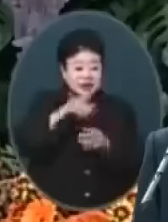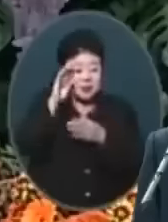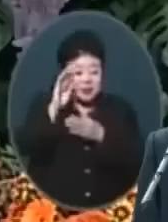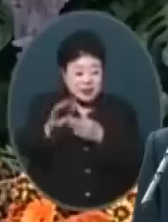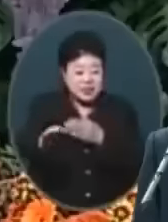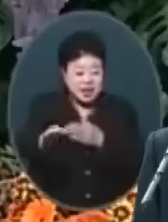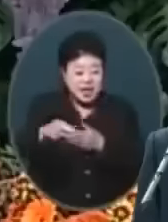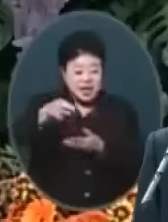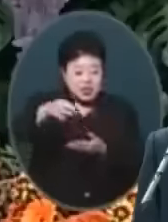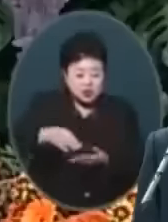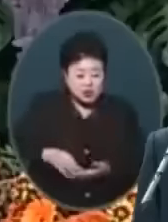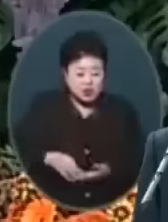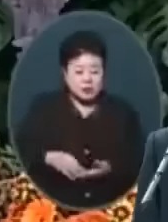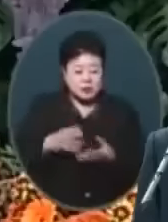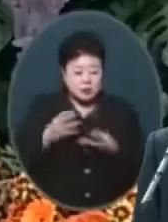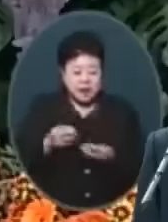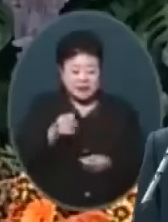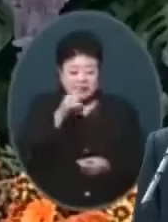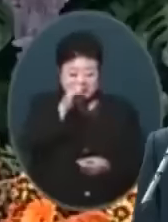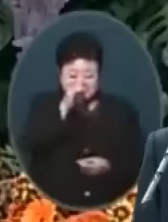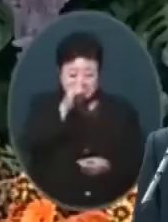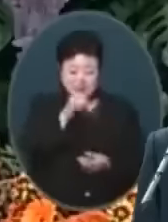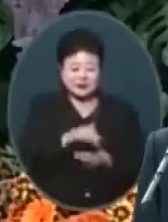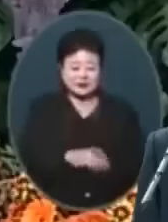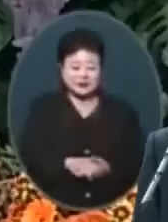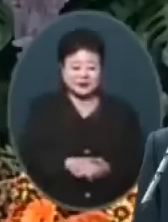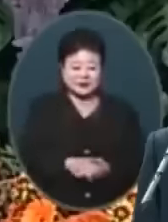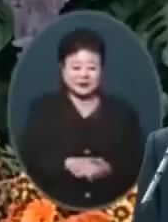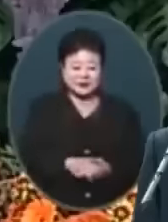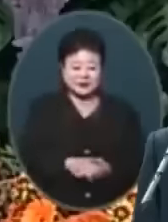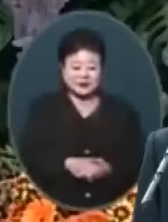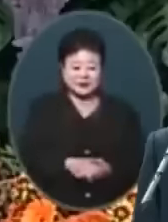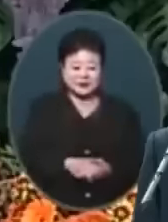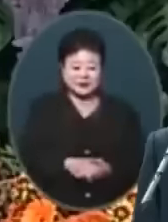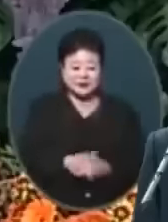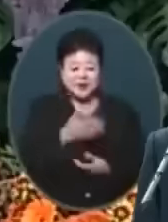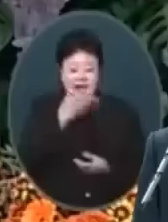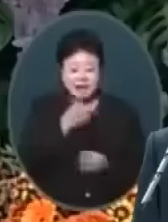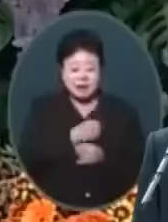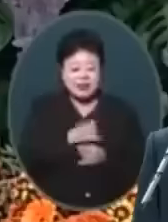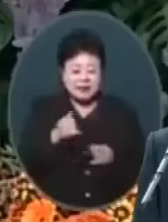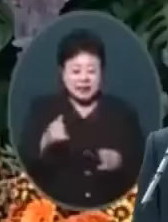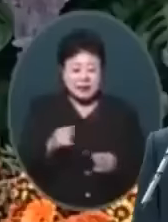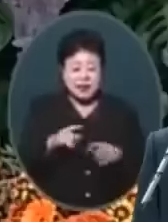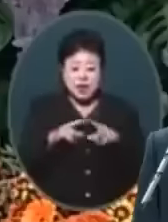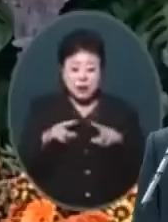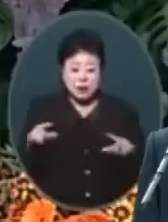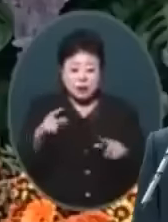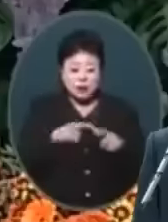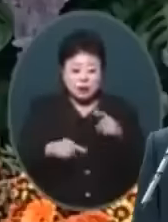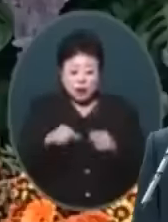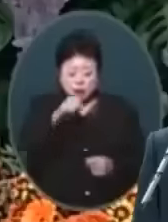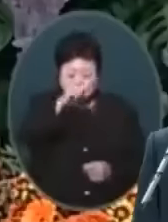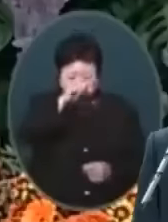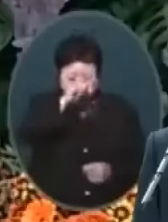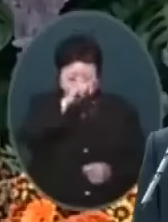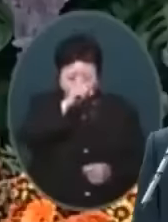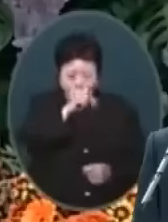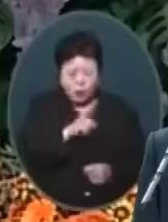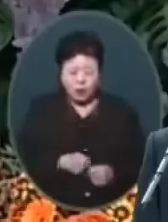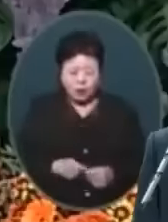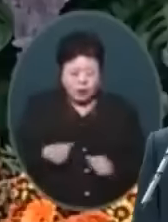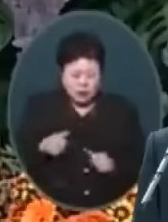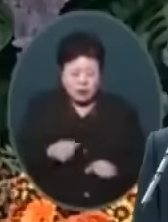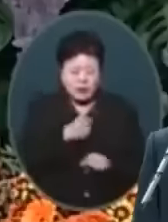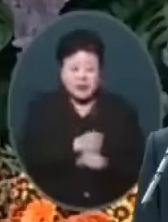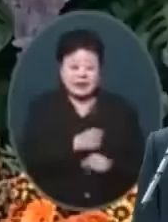미래의 수입에 가장 큰 영향력을 미친다는 것입니다. 그 이유는 행복한 사람이 대부분 더 낙관적이고 진취적이기